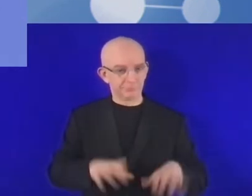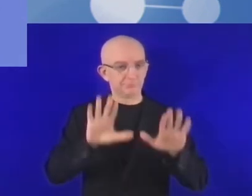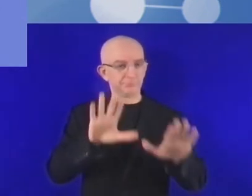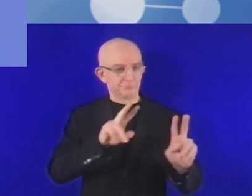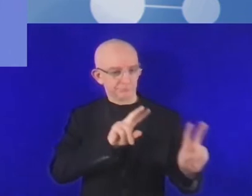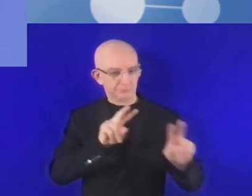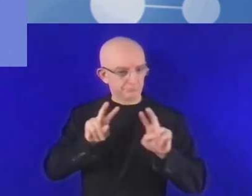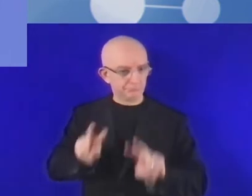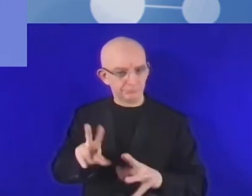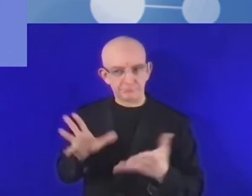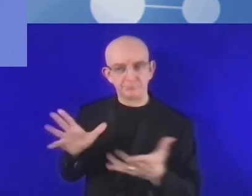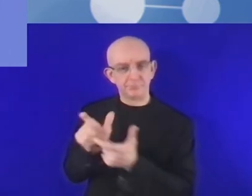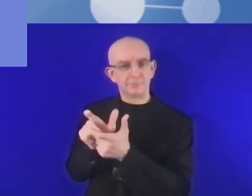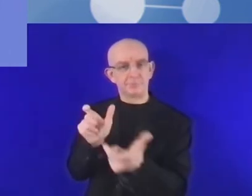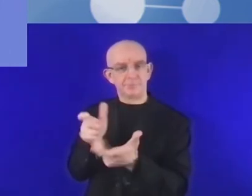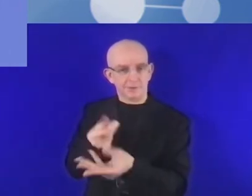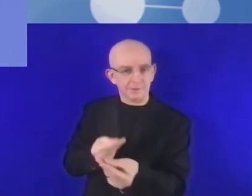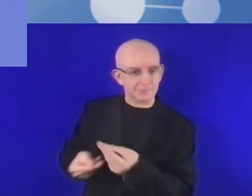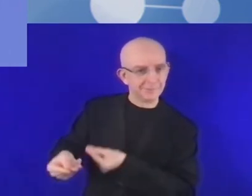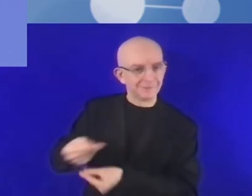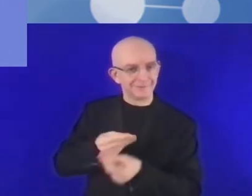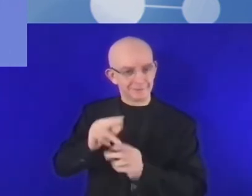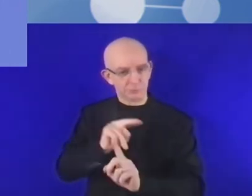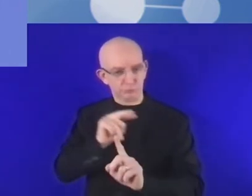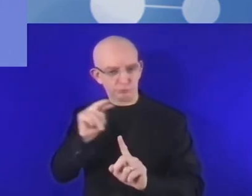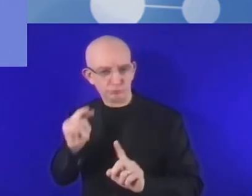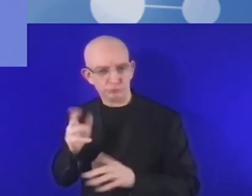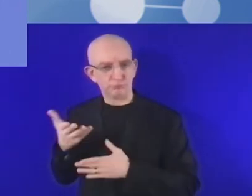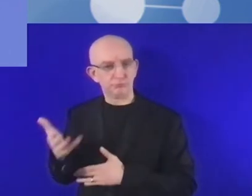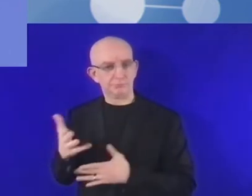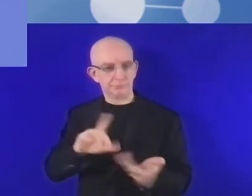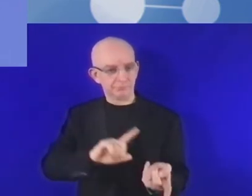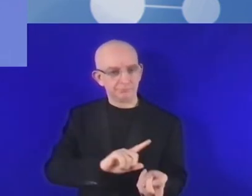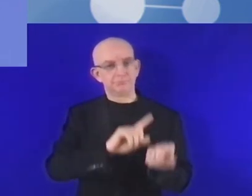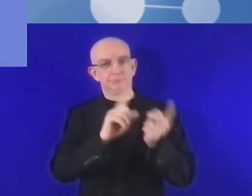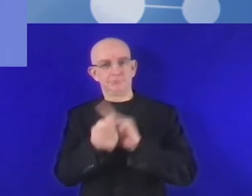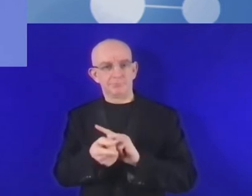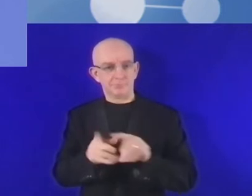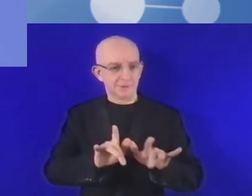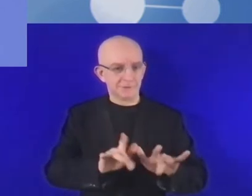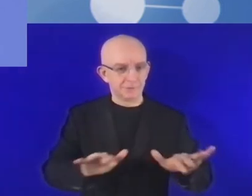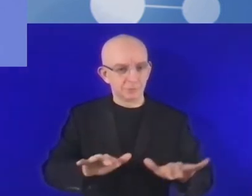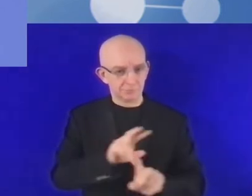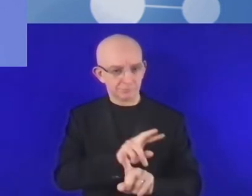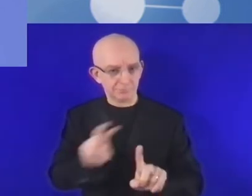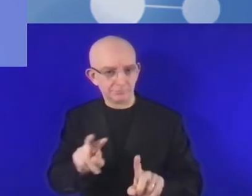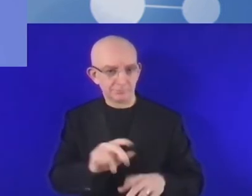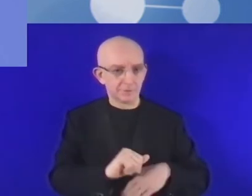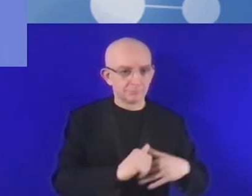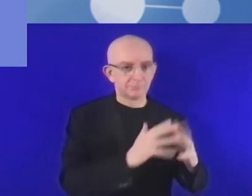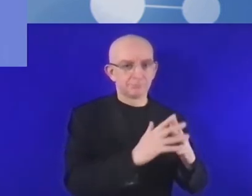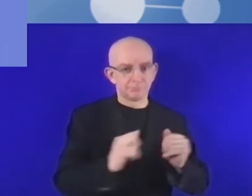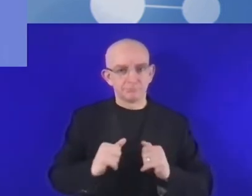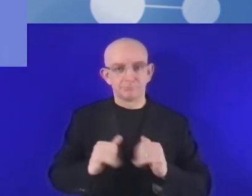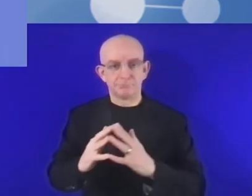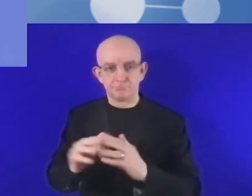下这个企业家对在这个数字转化创新的一些发展的方面。我们想